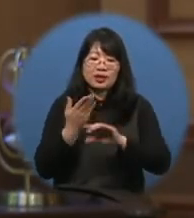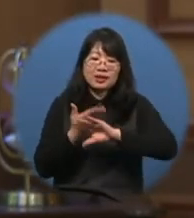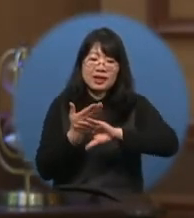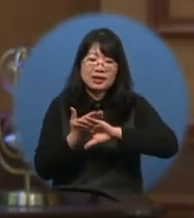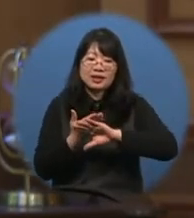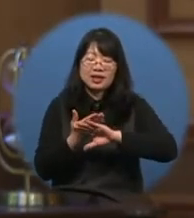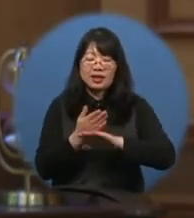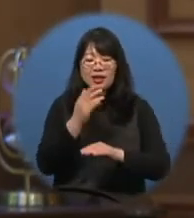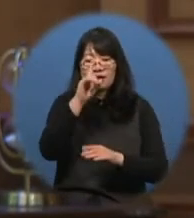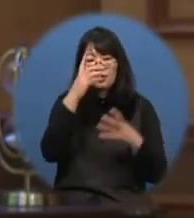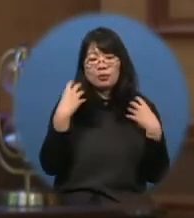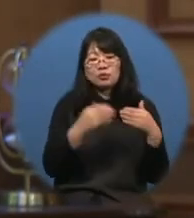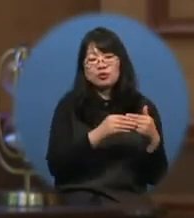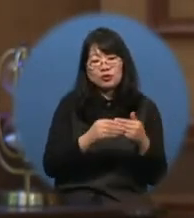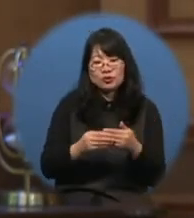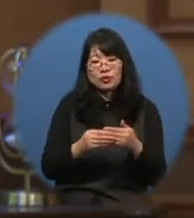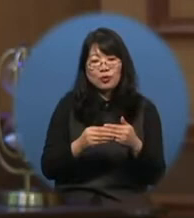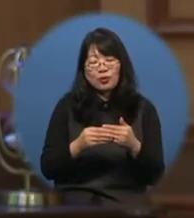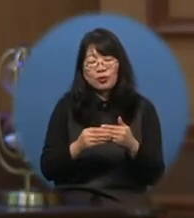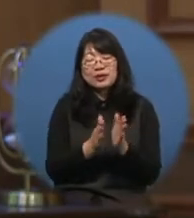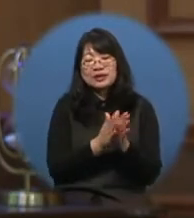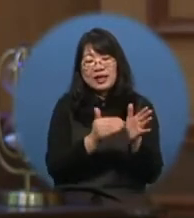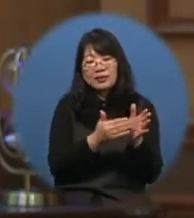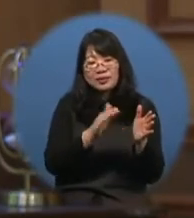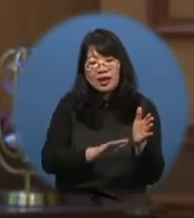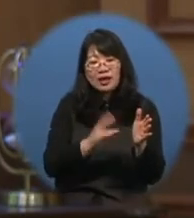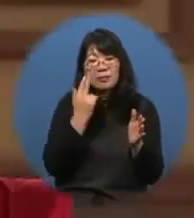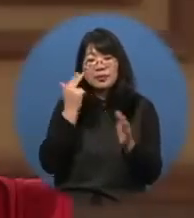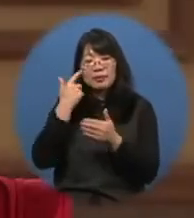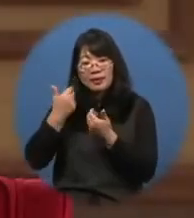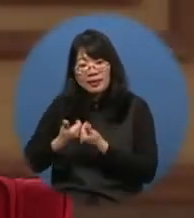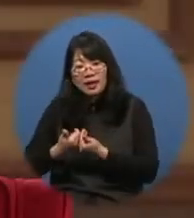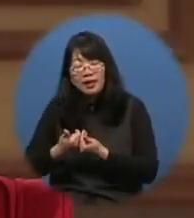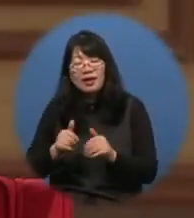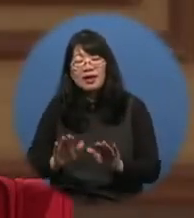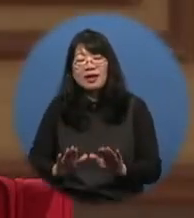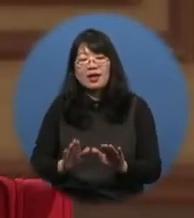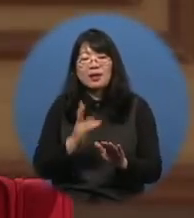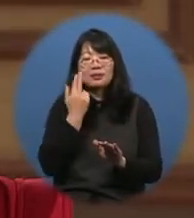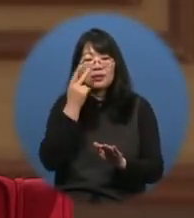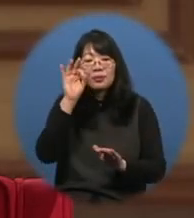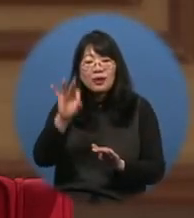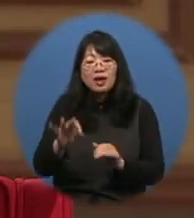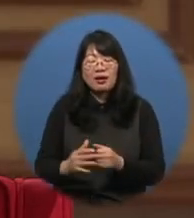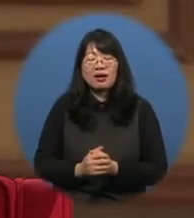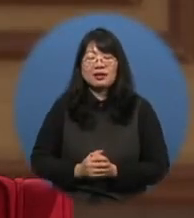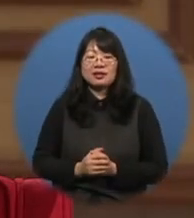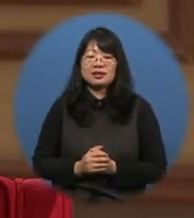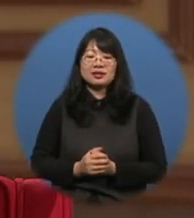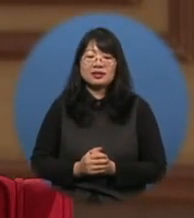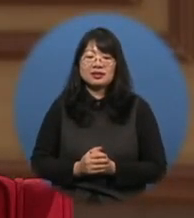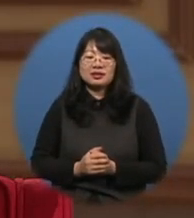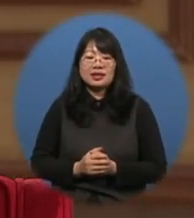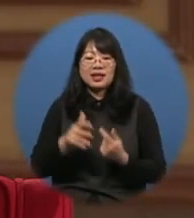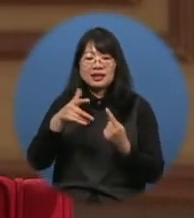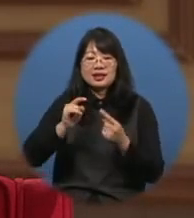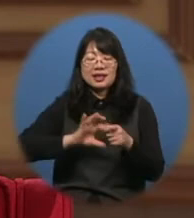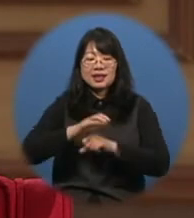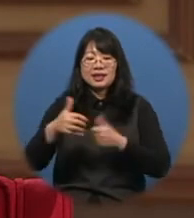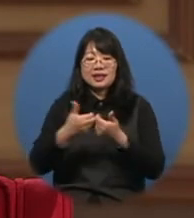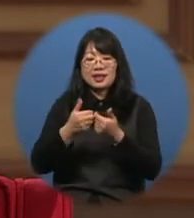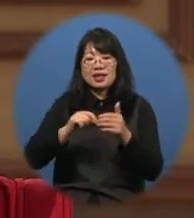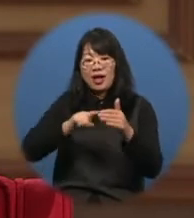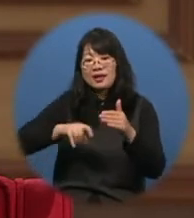우리는 관주도로 공익 광고가 네네. 시작됐다. 미국의 경우는 반대입니까? 미국은 그 1차 세계